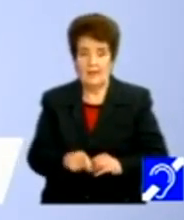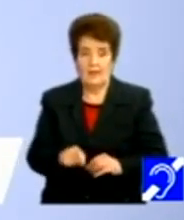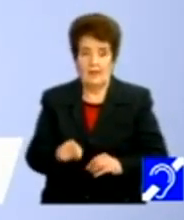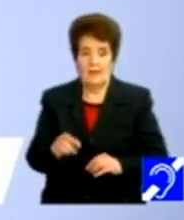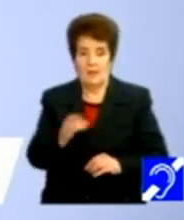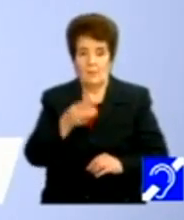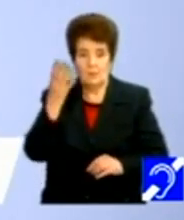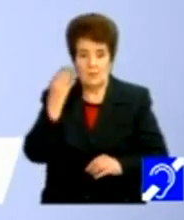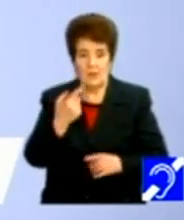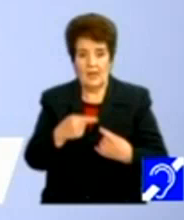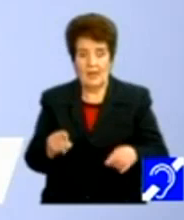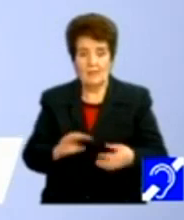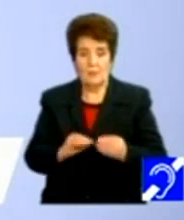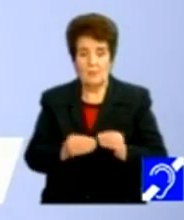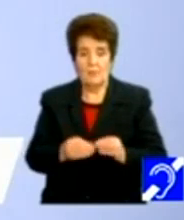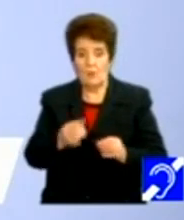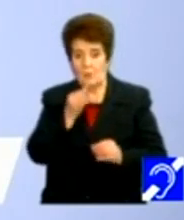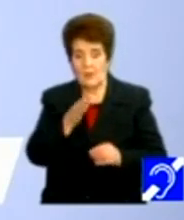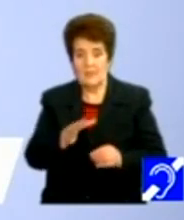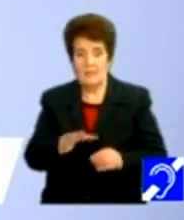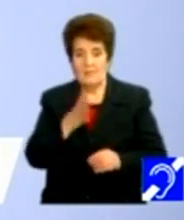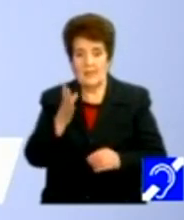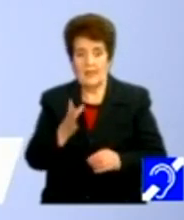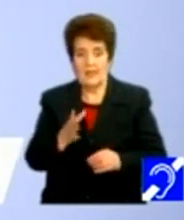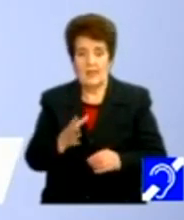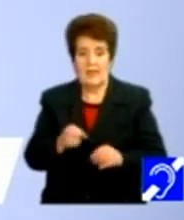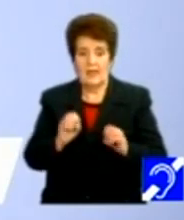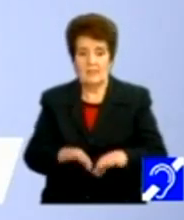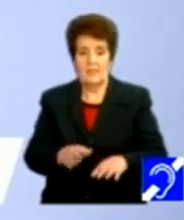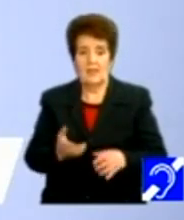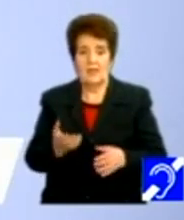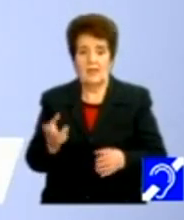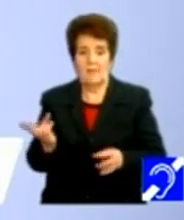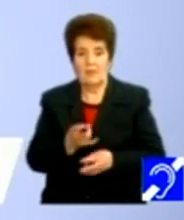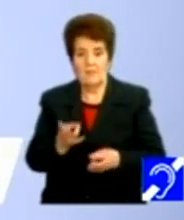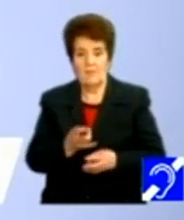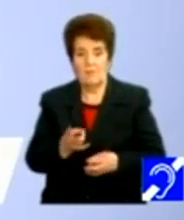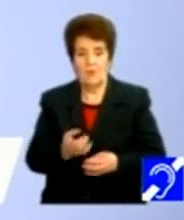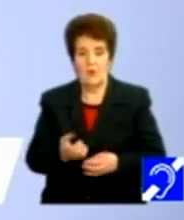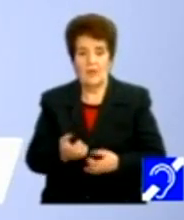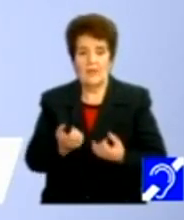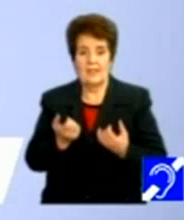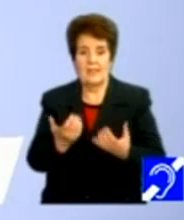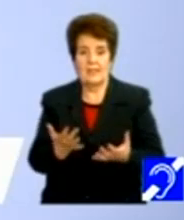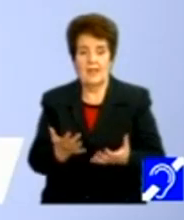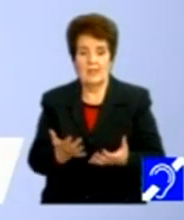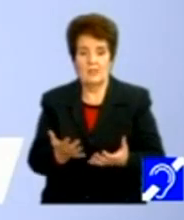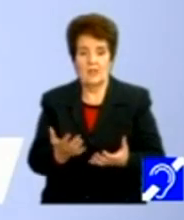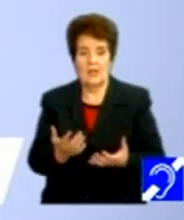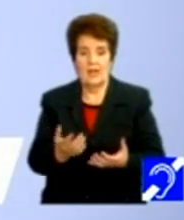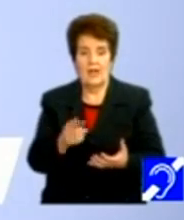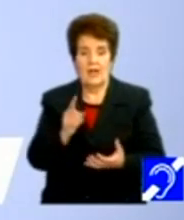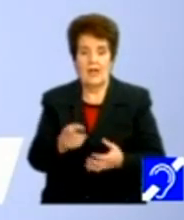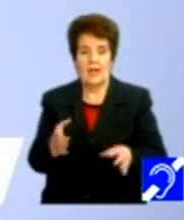Moldova, această problemă nu poate fi rezolvată. Noi avem nevoie de tragerea unui scut de securitate care să